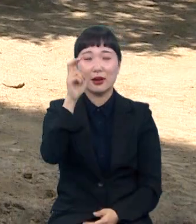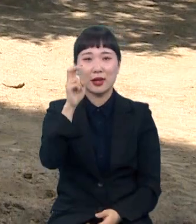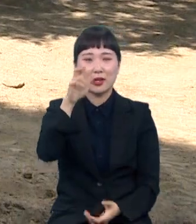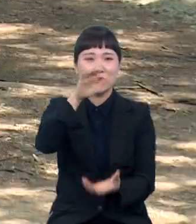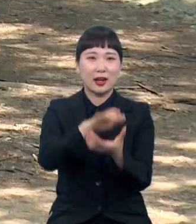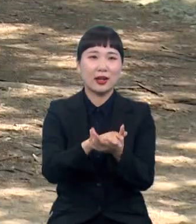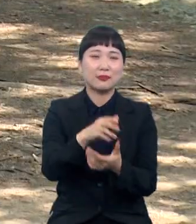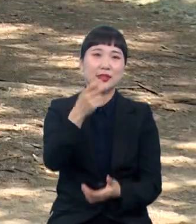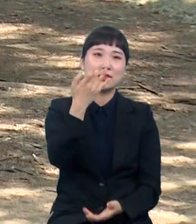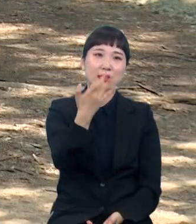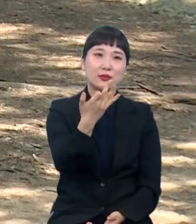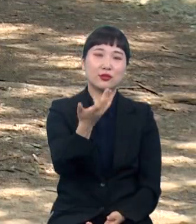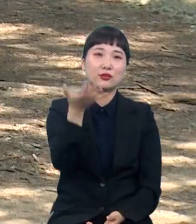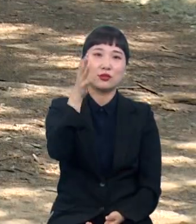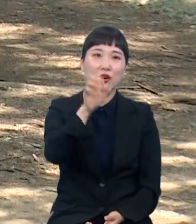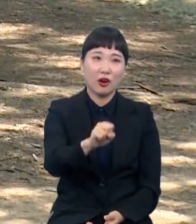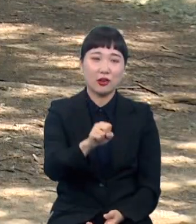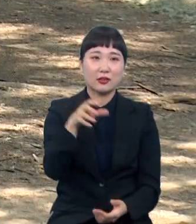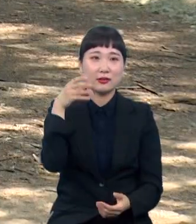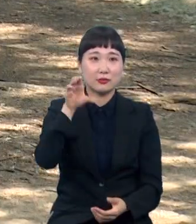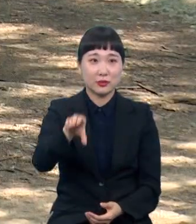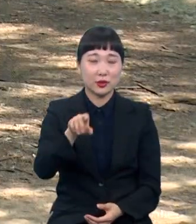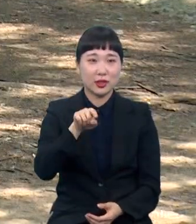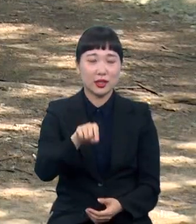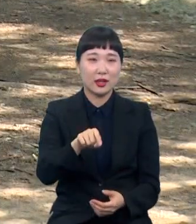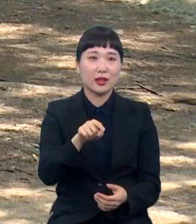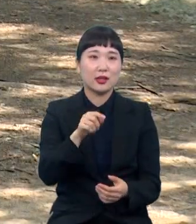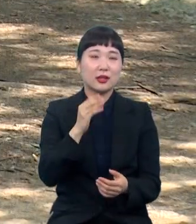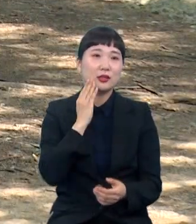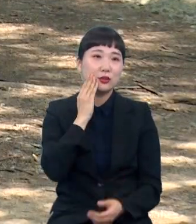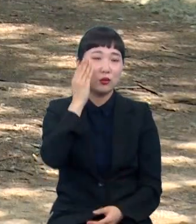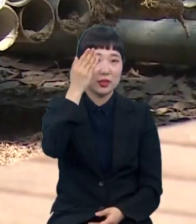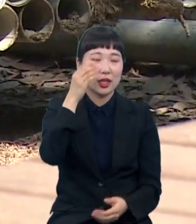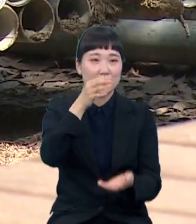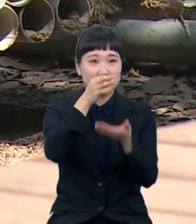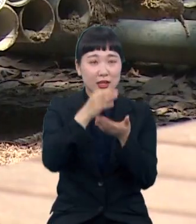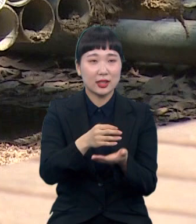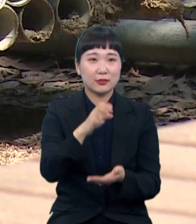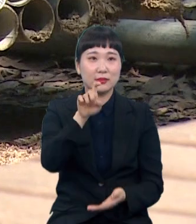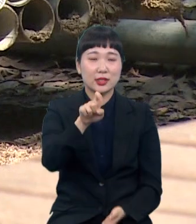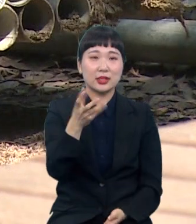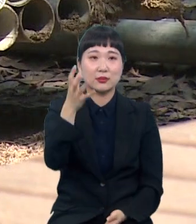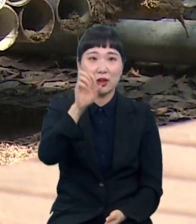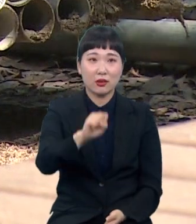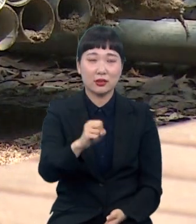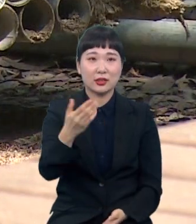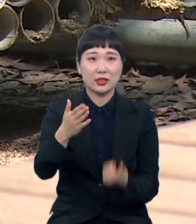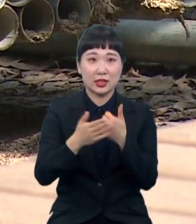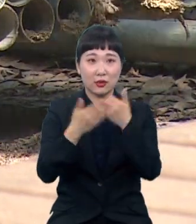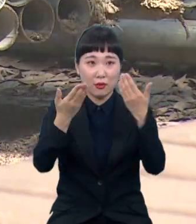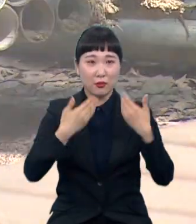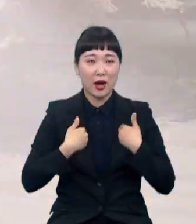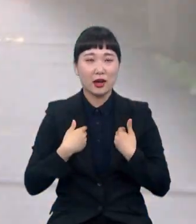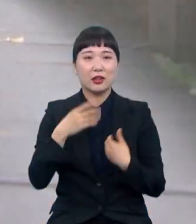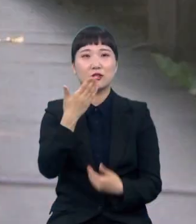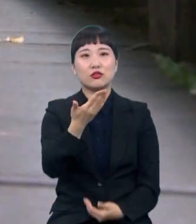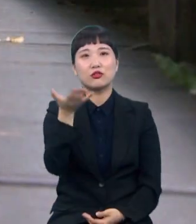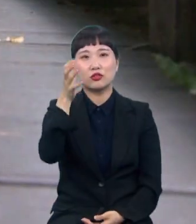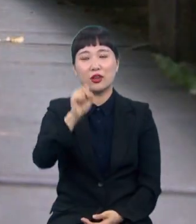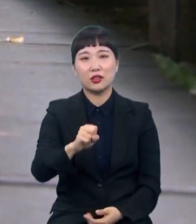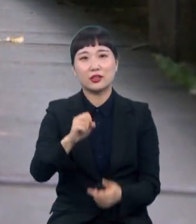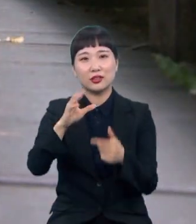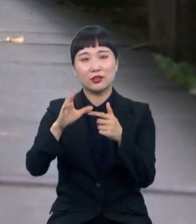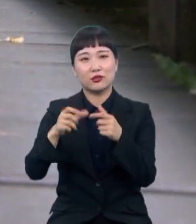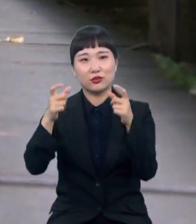19억으로 한국산림복지진흥원의 녹색자금 10억을 지원받고 나머지 9억은 구비로 투입합니다.